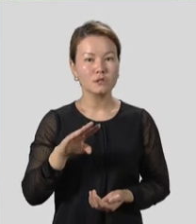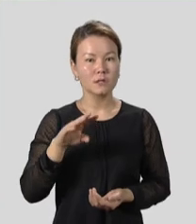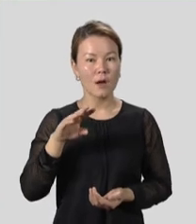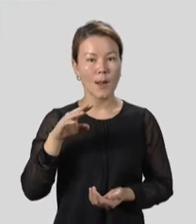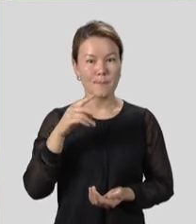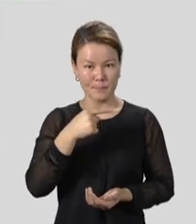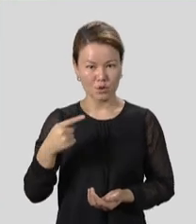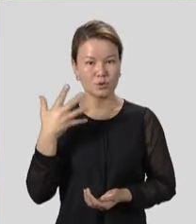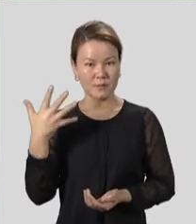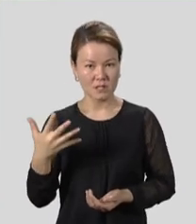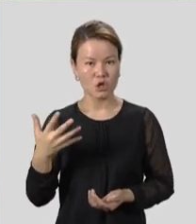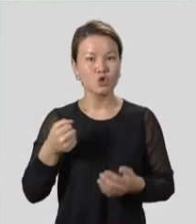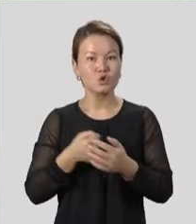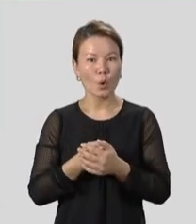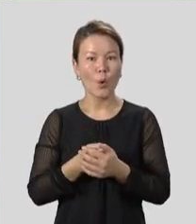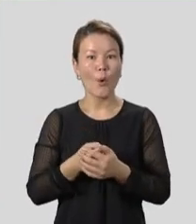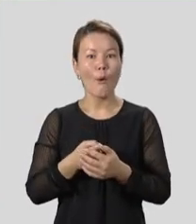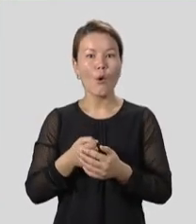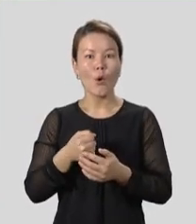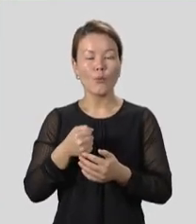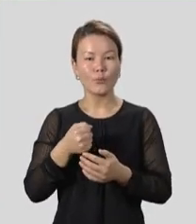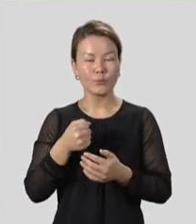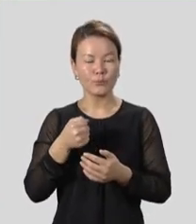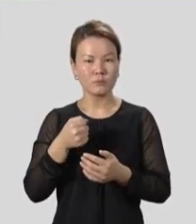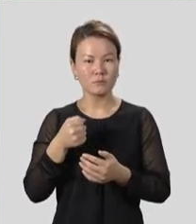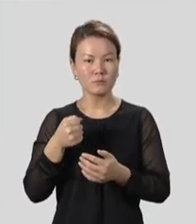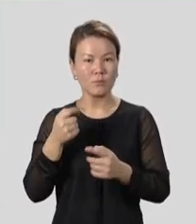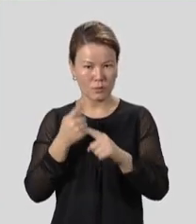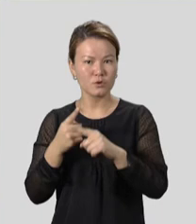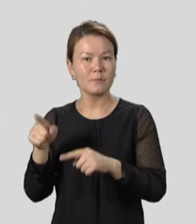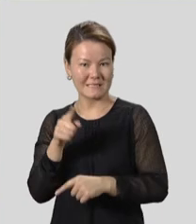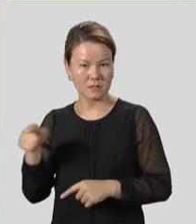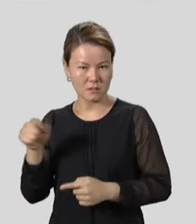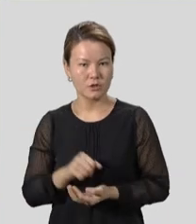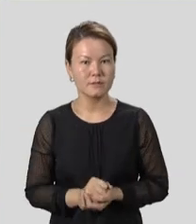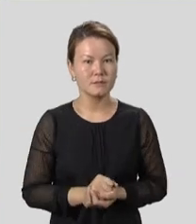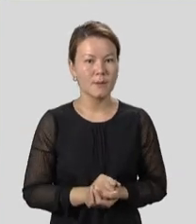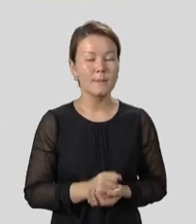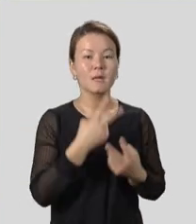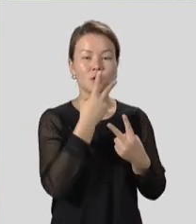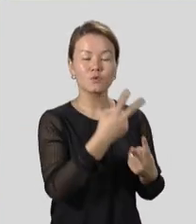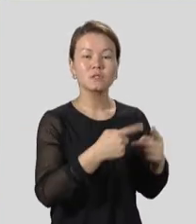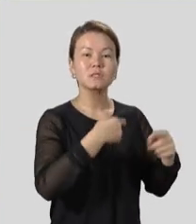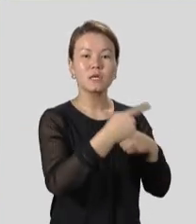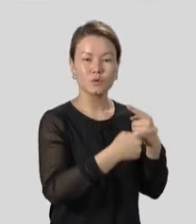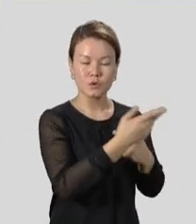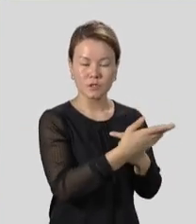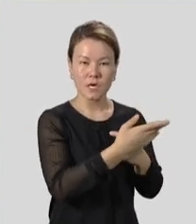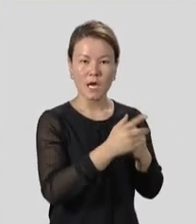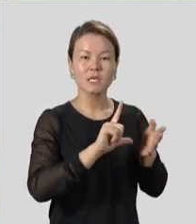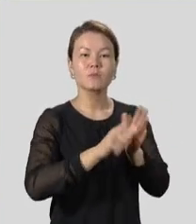минус 5 до плюс бесконечности. Рассмотрим следующую